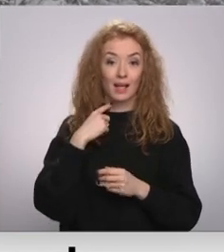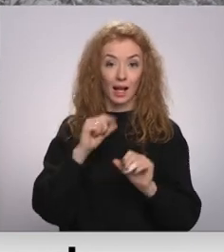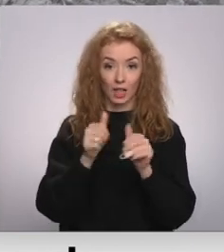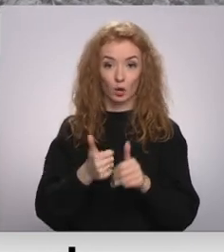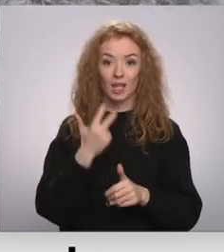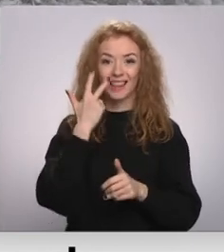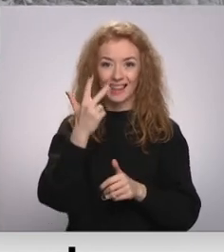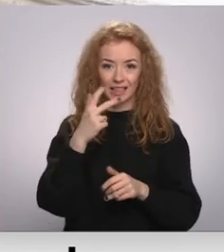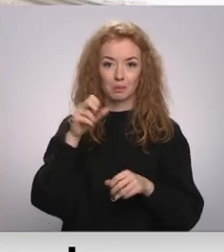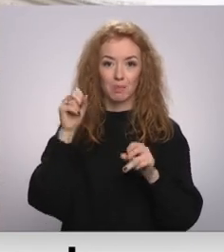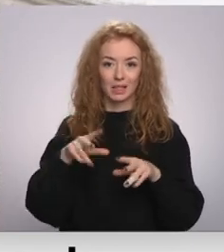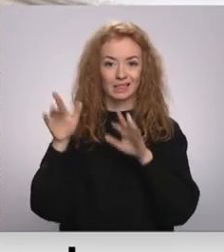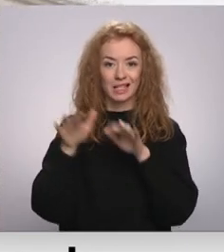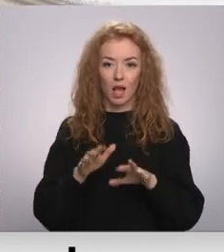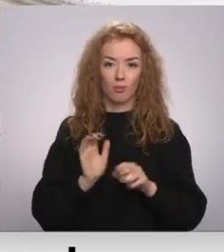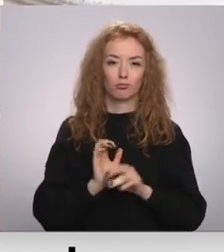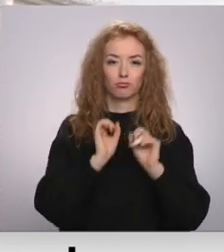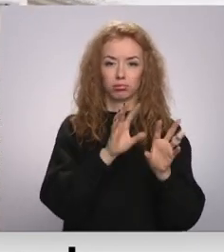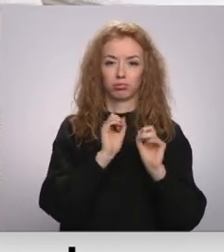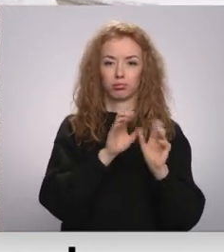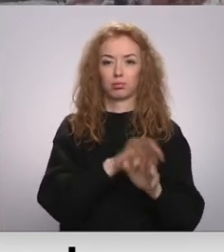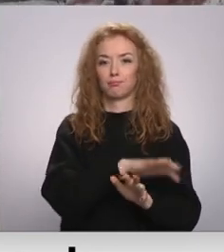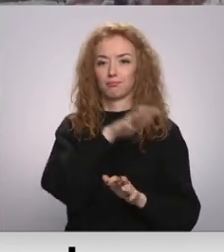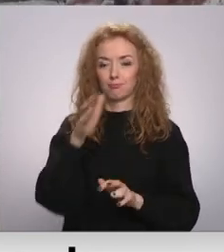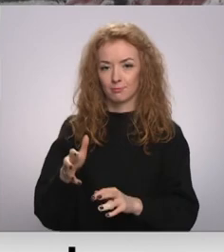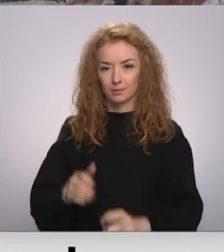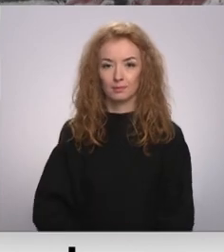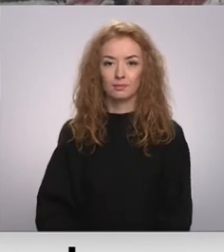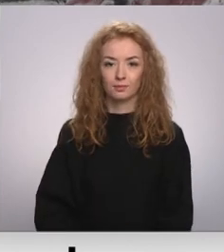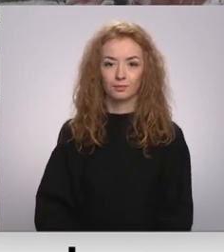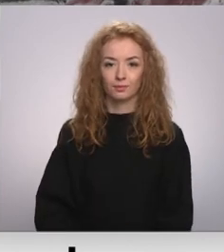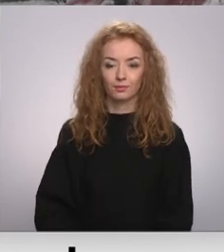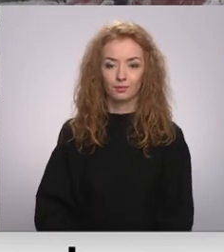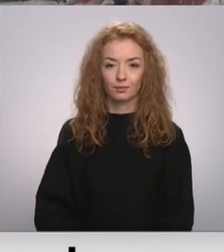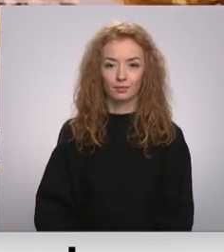3 sniega izvešanas vietas. Dāvids Frenerfelds, Aigars Kovaļevskis, Latvijas televīzija.